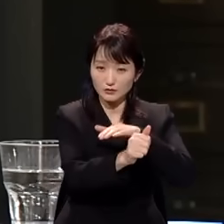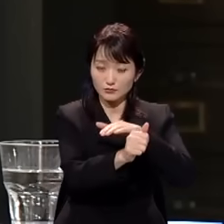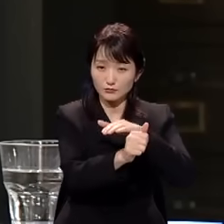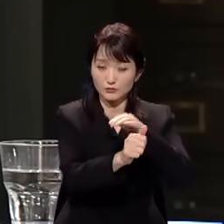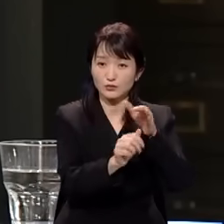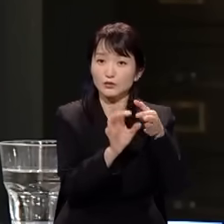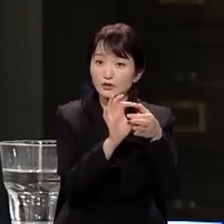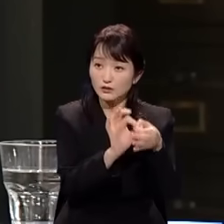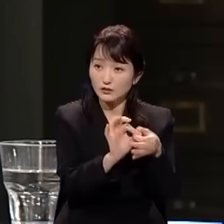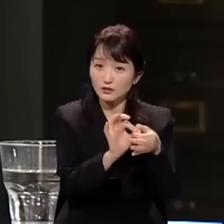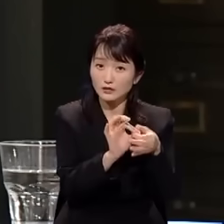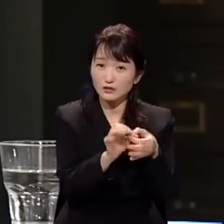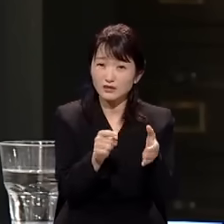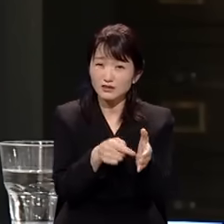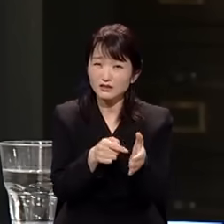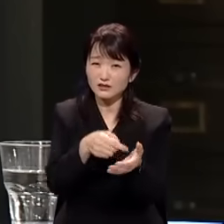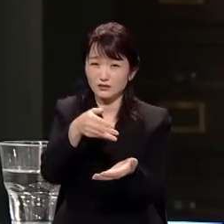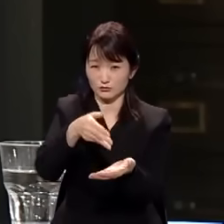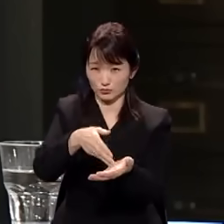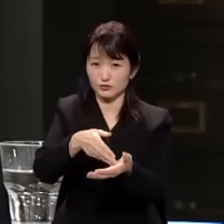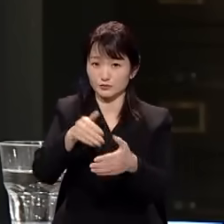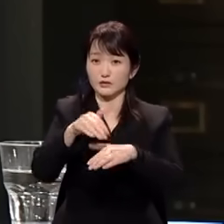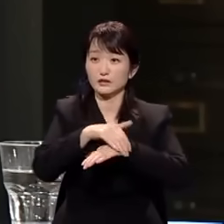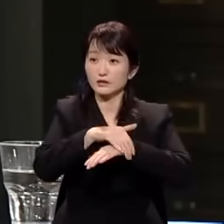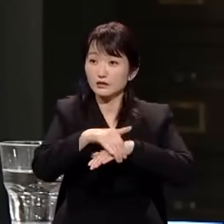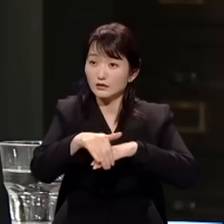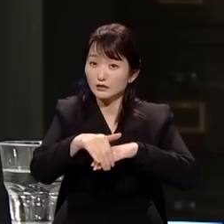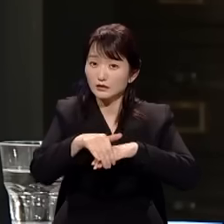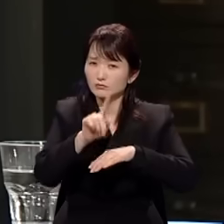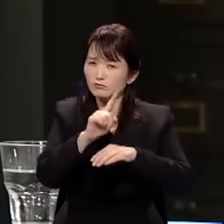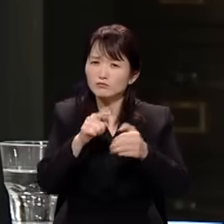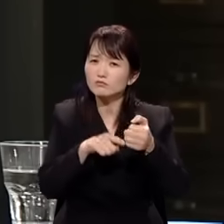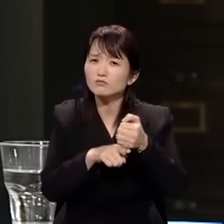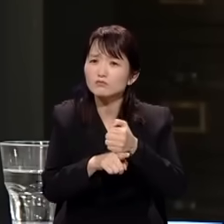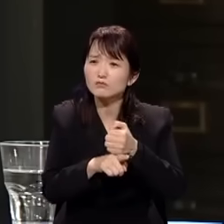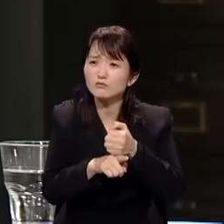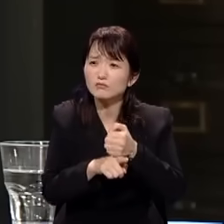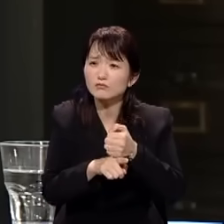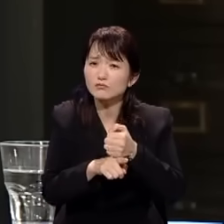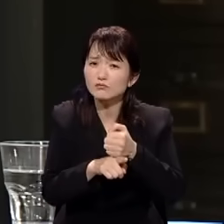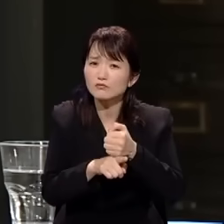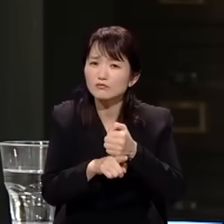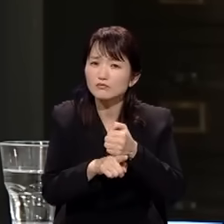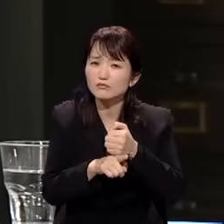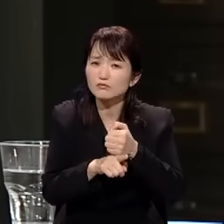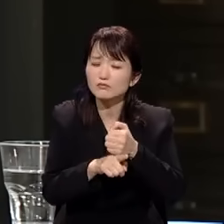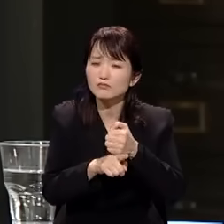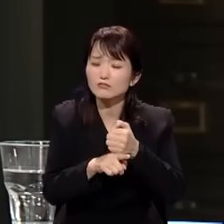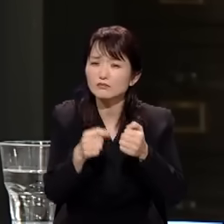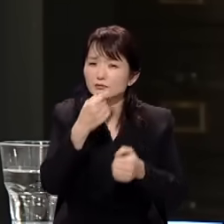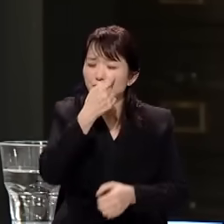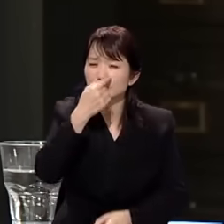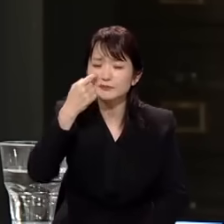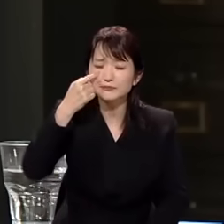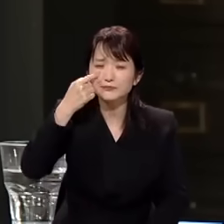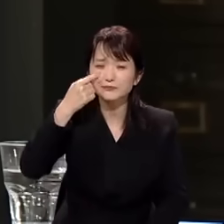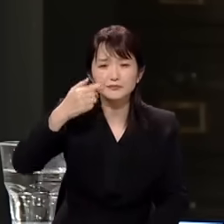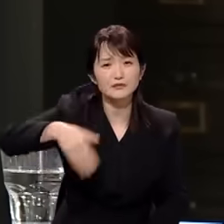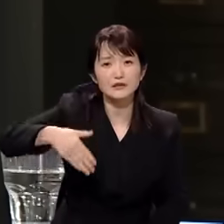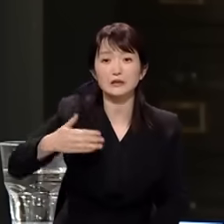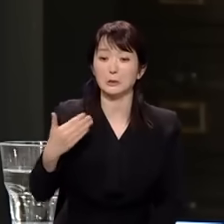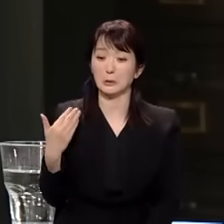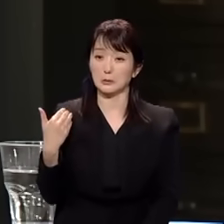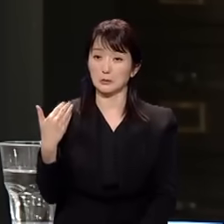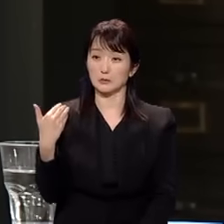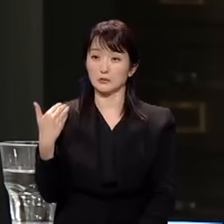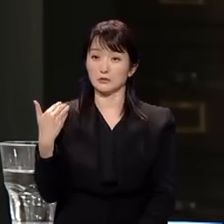상황과 관련한 긴급 브리핑이 예정이 돼 있었는데 무슨 이유에선지는 아직 파악이 안 됩니다만 조금 전에